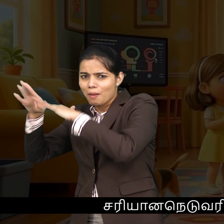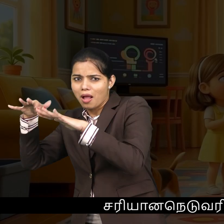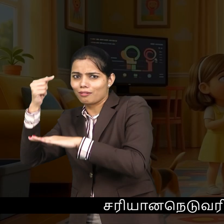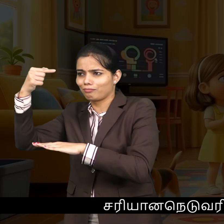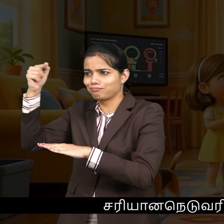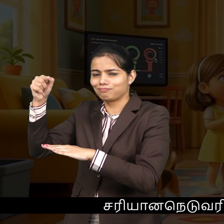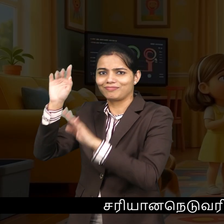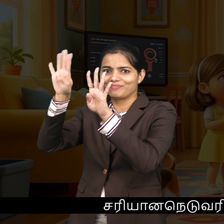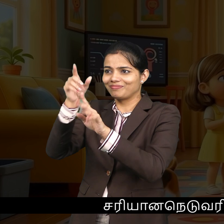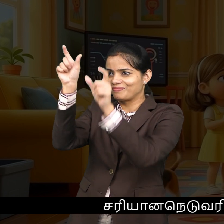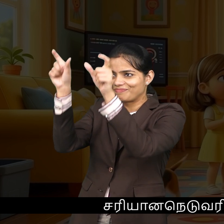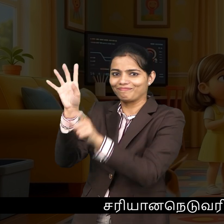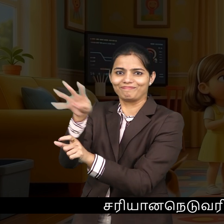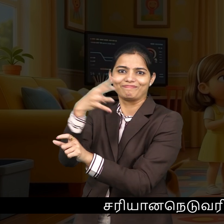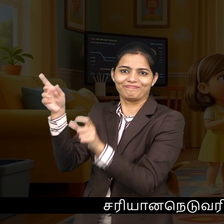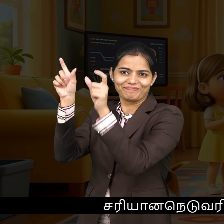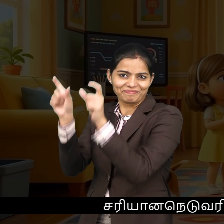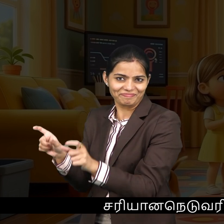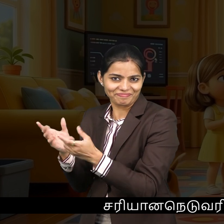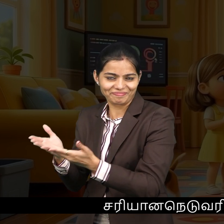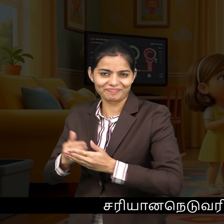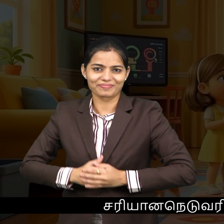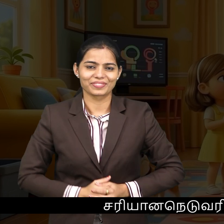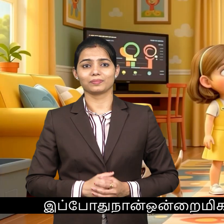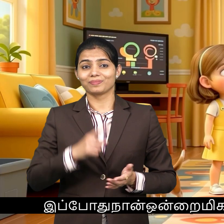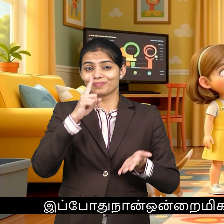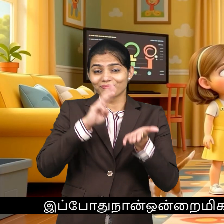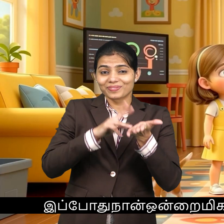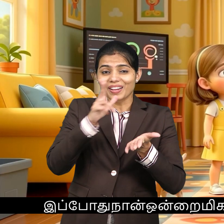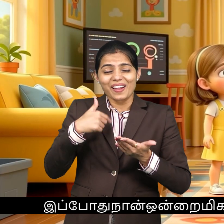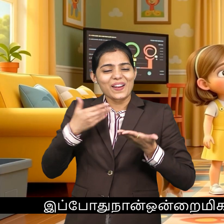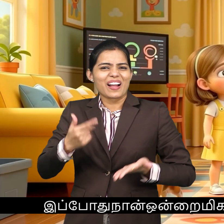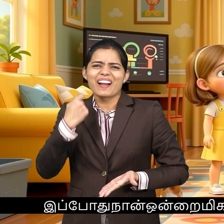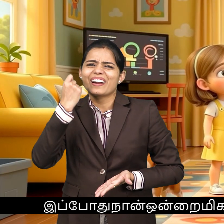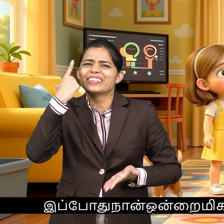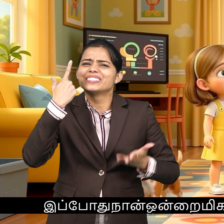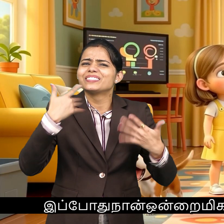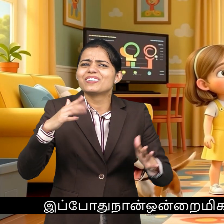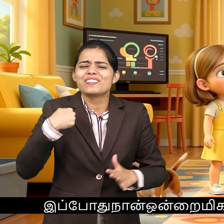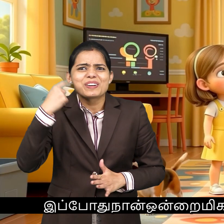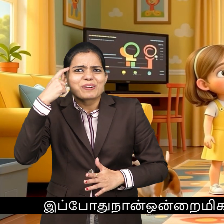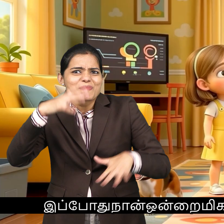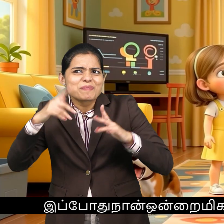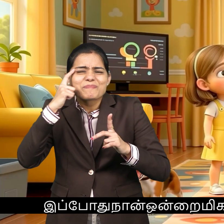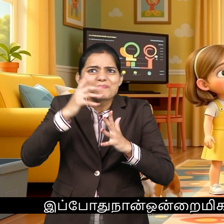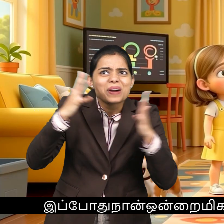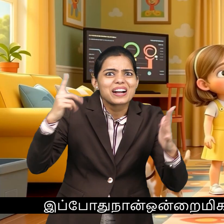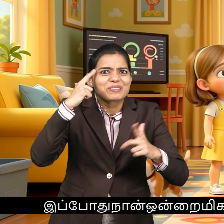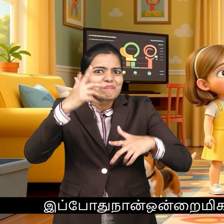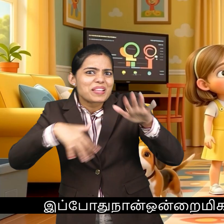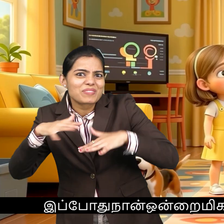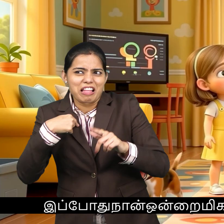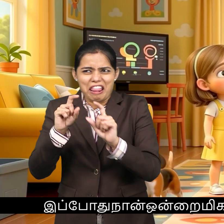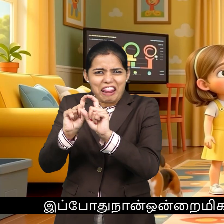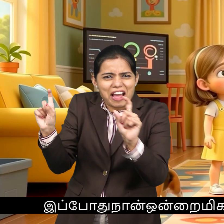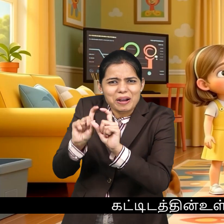சரியான நெடுவரிசையில் டிக் குறி வையுங்கள். இப்போது நான் ஒன்றை மிகவும் தெளிவாக புரிந்து கொண்டேன்.